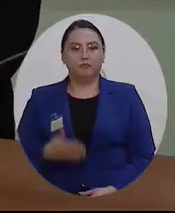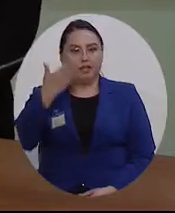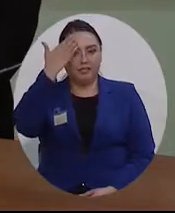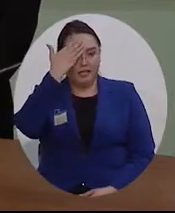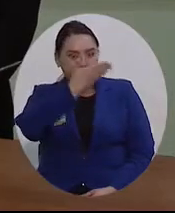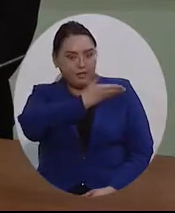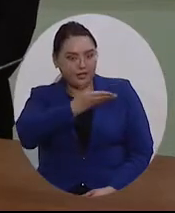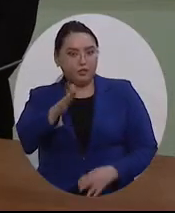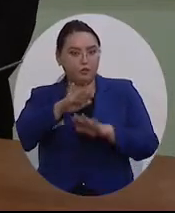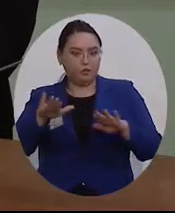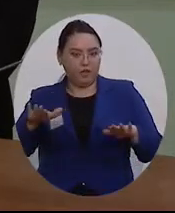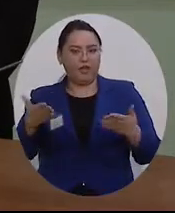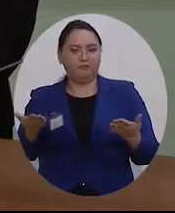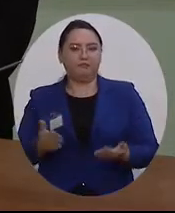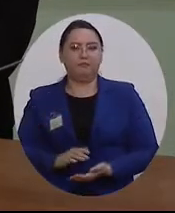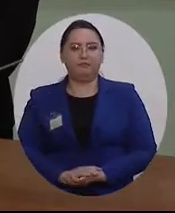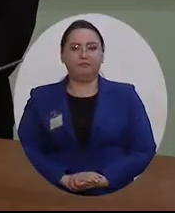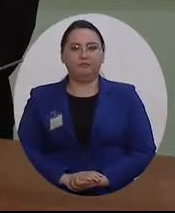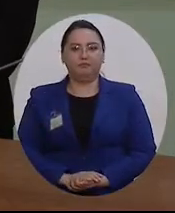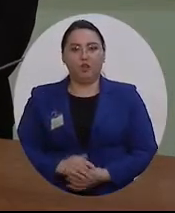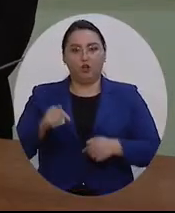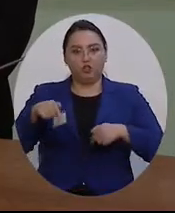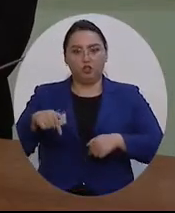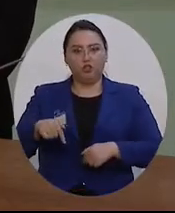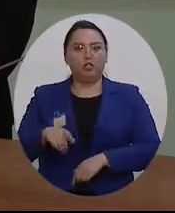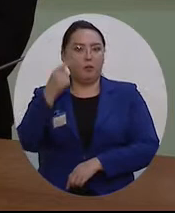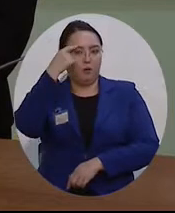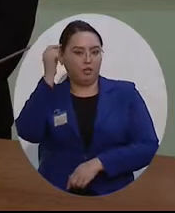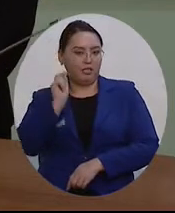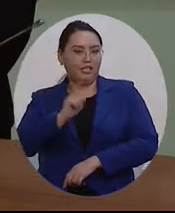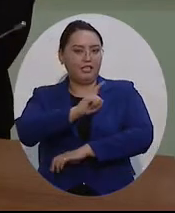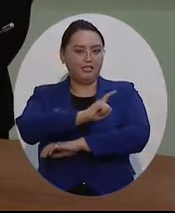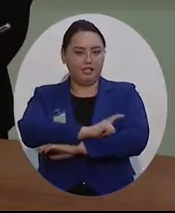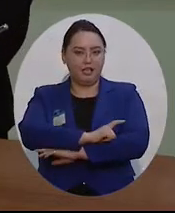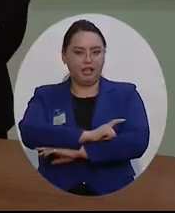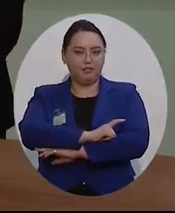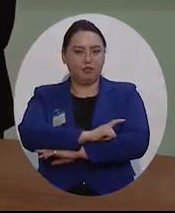За сайн бацхан хүүхдүүд ээ та нартай энэ өдрийн мэндийг хүргэе. Өнөөдрийн үндэсний бичиг хичээлээр бид